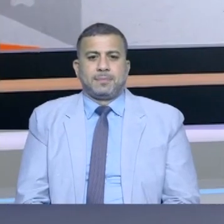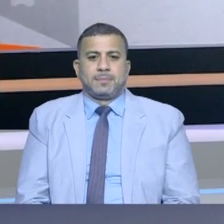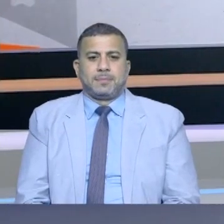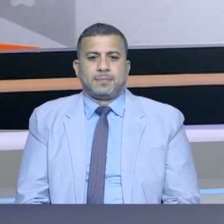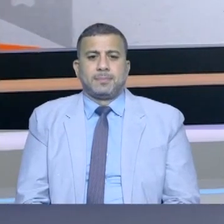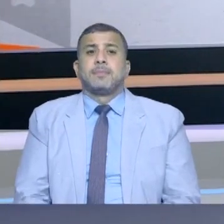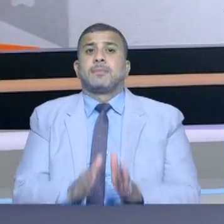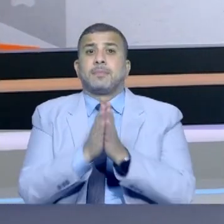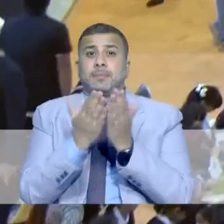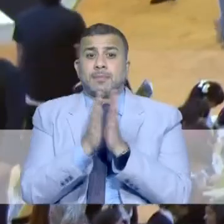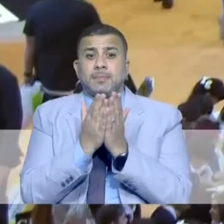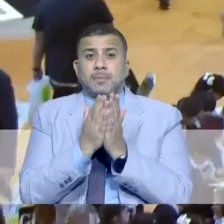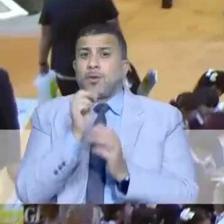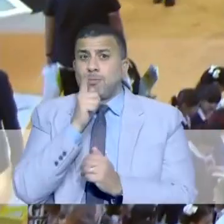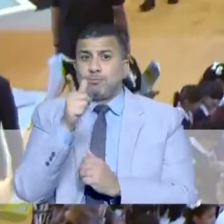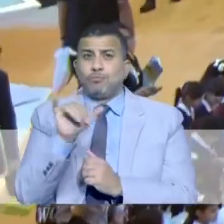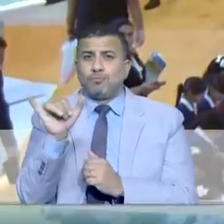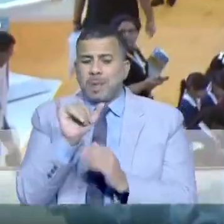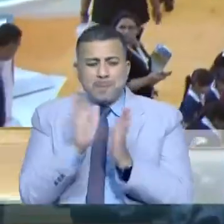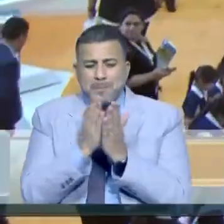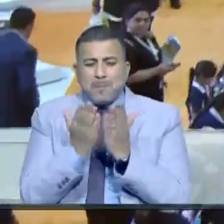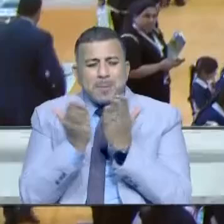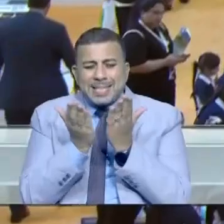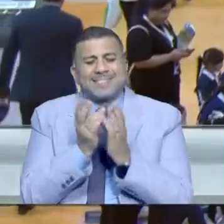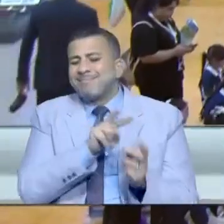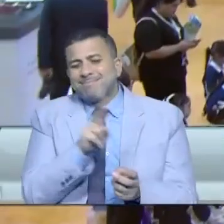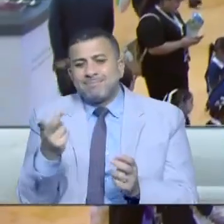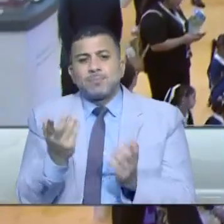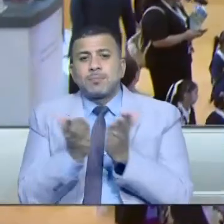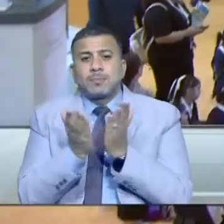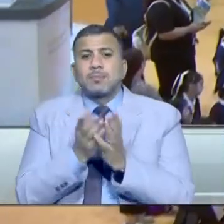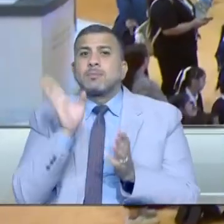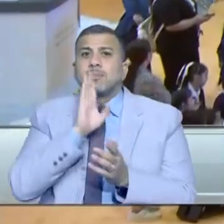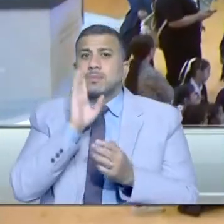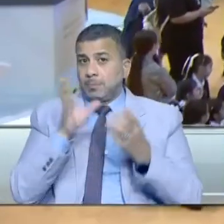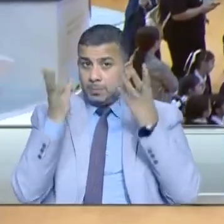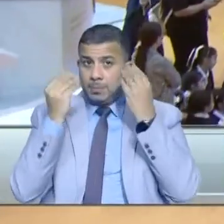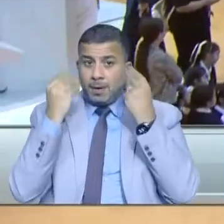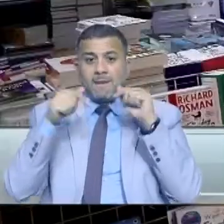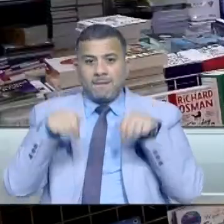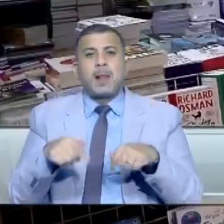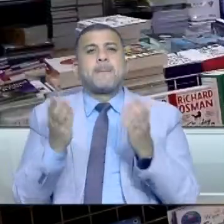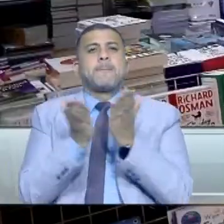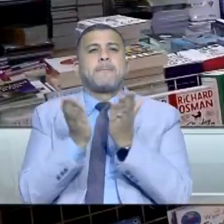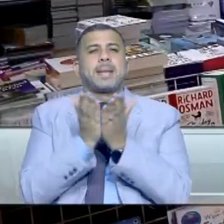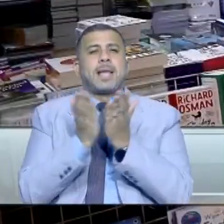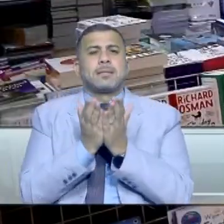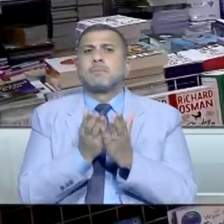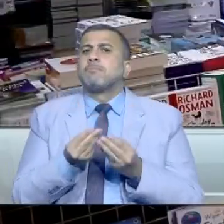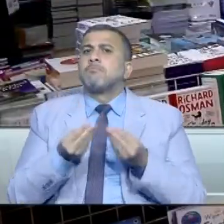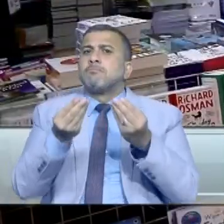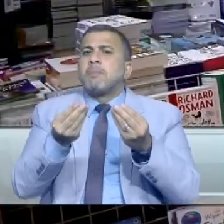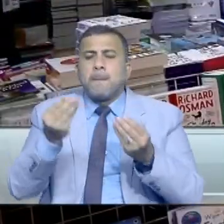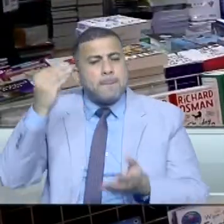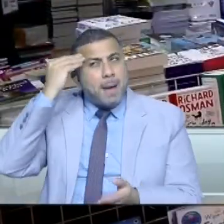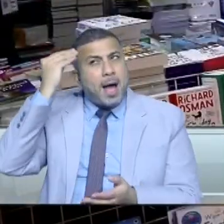يعد الكتاب من غير المقررات المدرسية رافداً أساسياً للعملية التعليمية في المدارس، إذ تمد الطالب